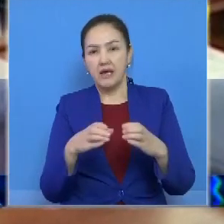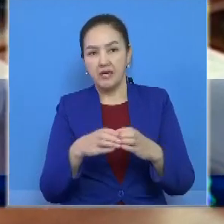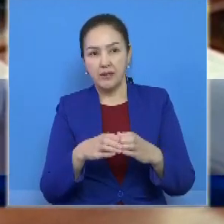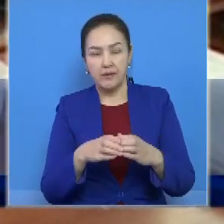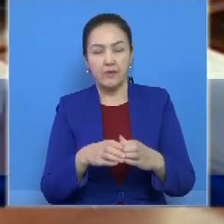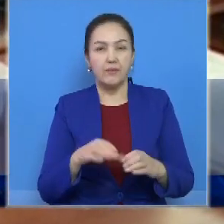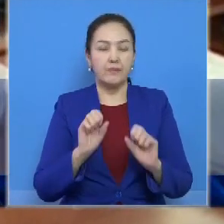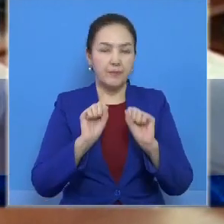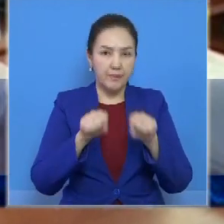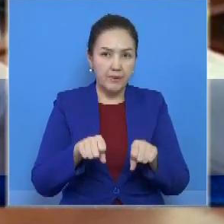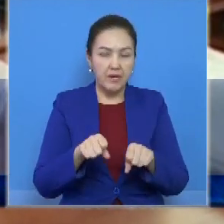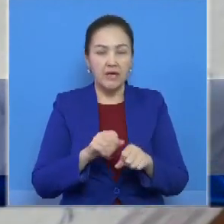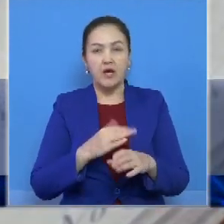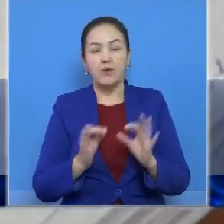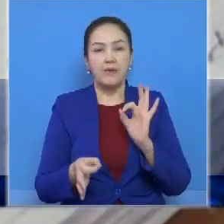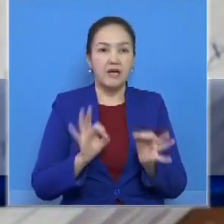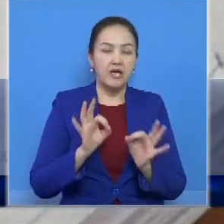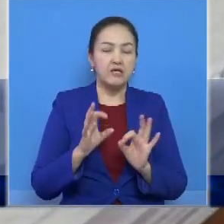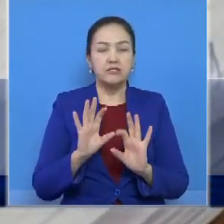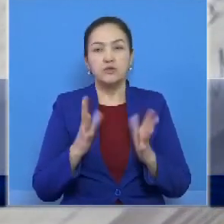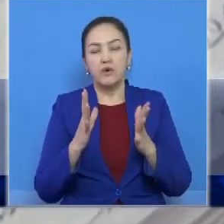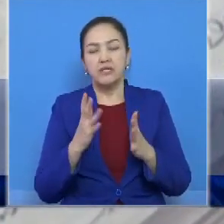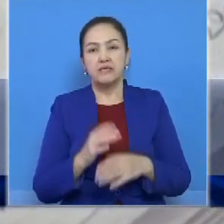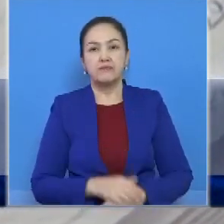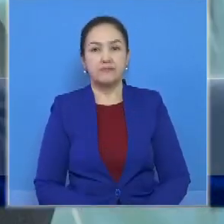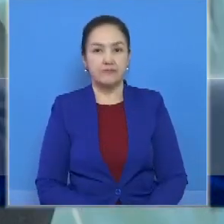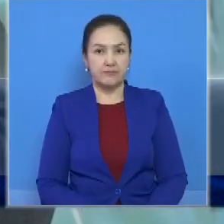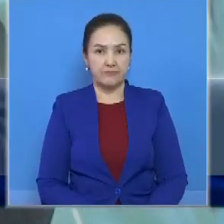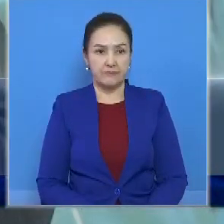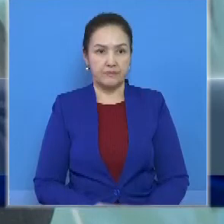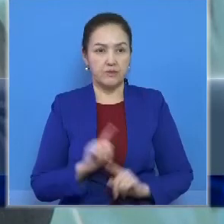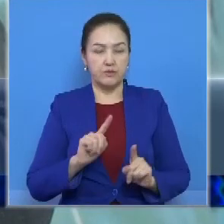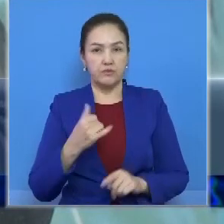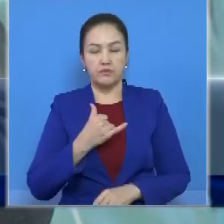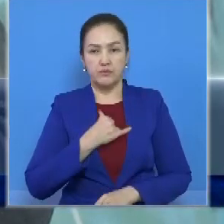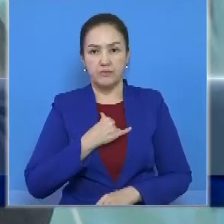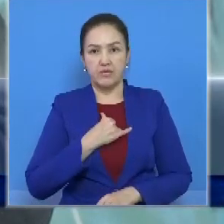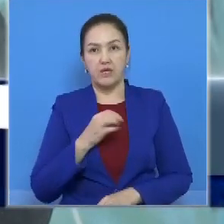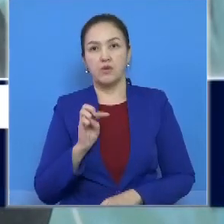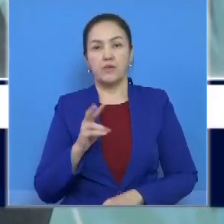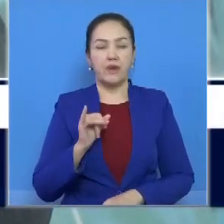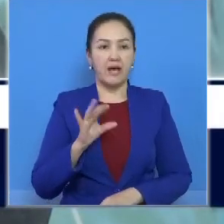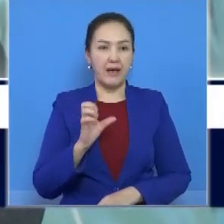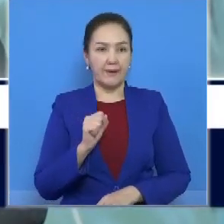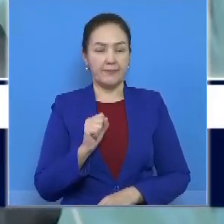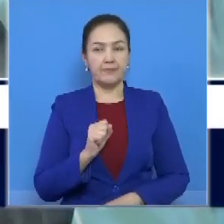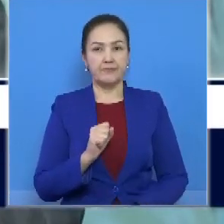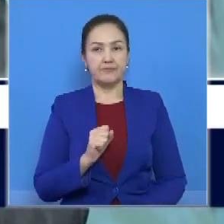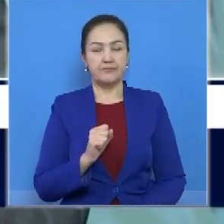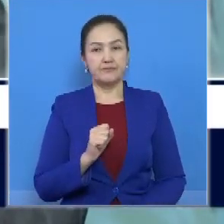вакцинации удалось достичь стабильной эпидемиологической ситуации. То, что у нас эпидемиологическая ситуация